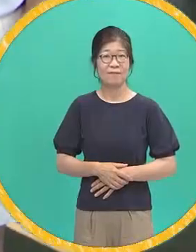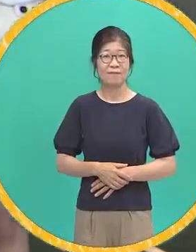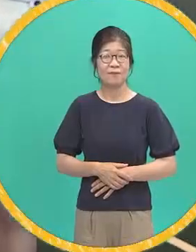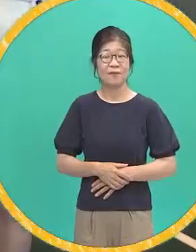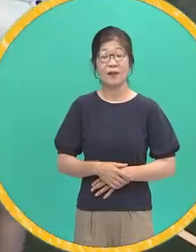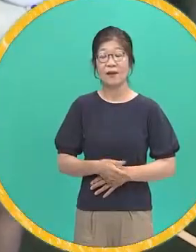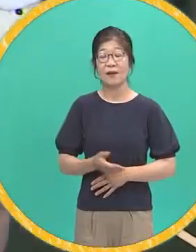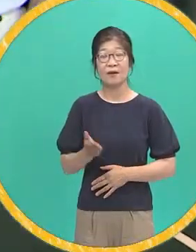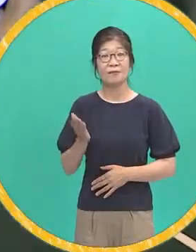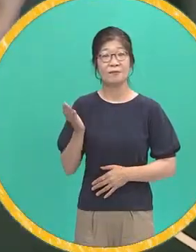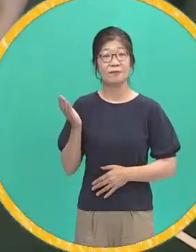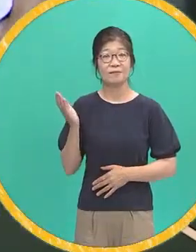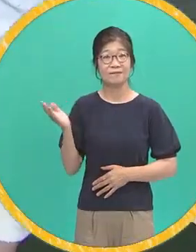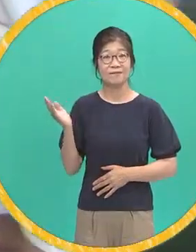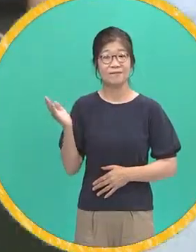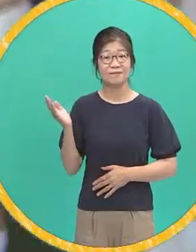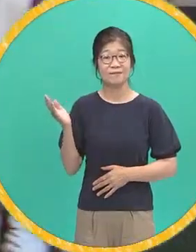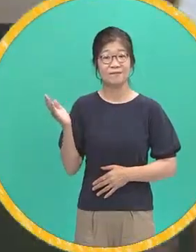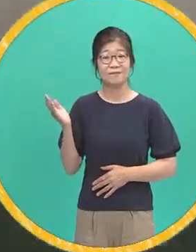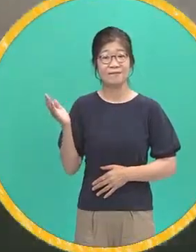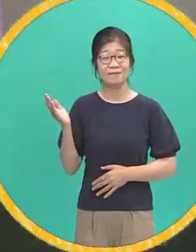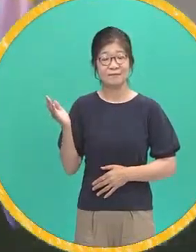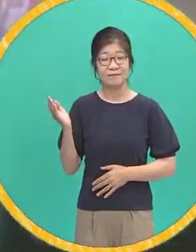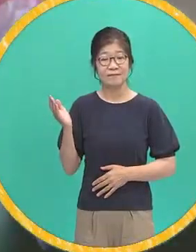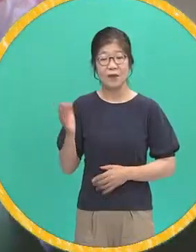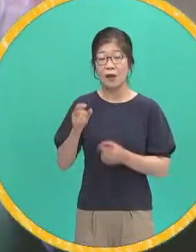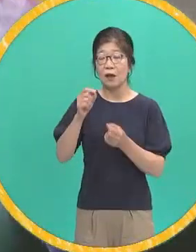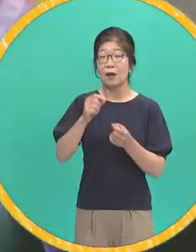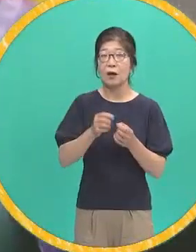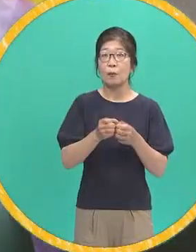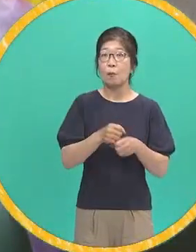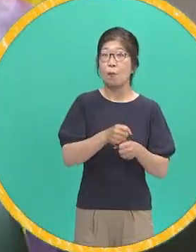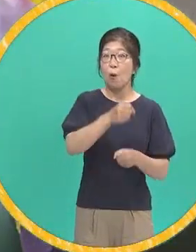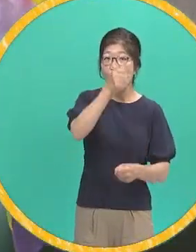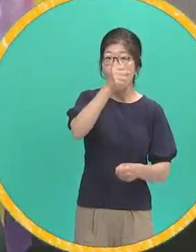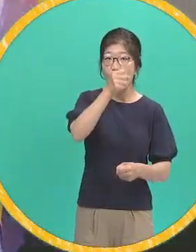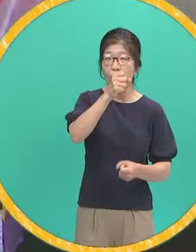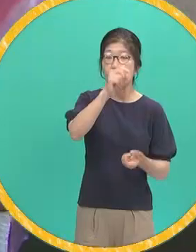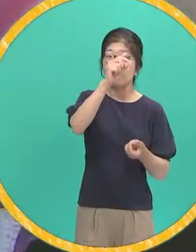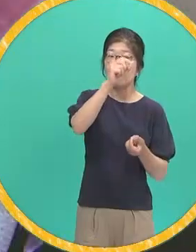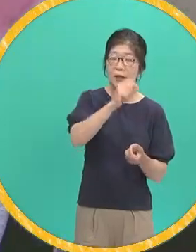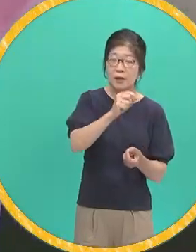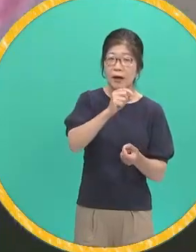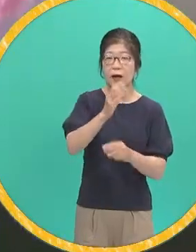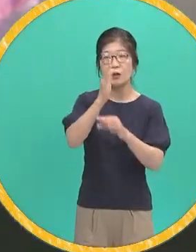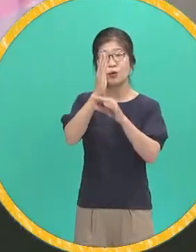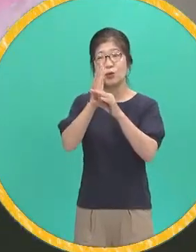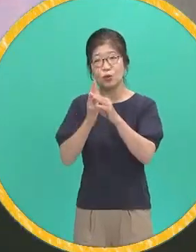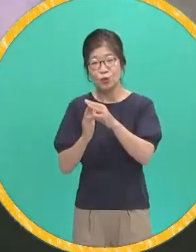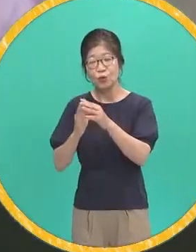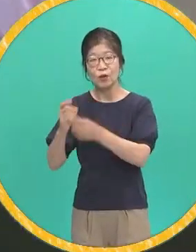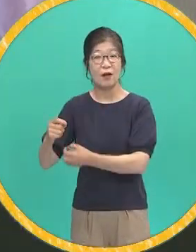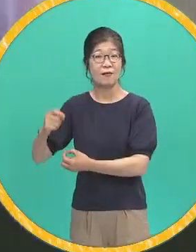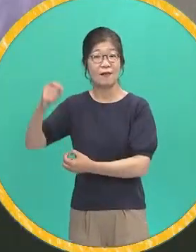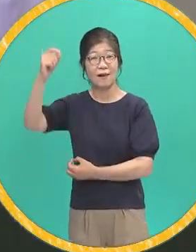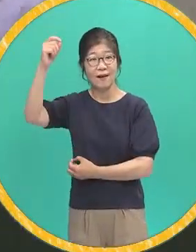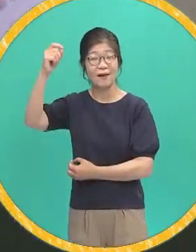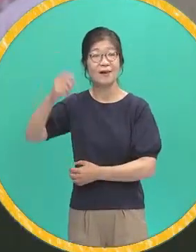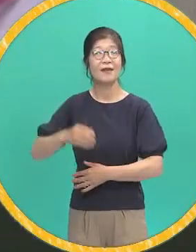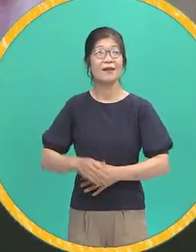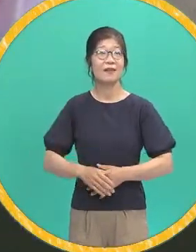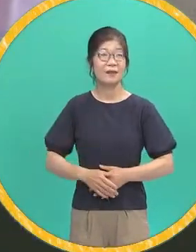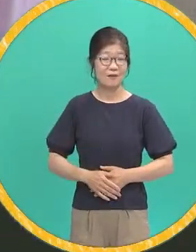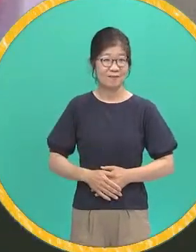こちら3本のポールショートポール中ボール大畑という風に名前を付けているんですけれども見ての通り